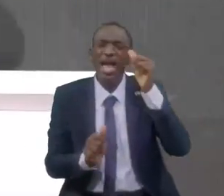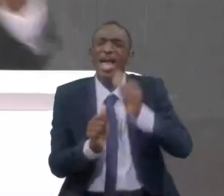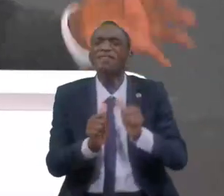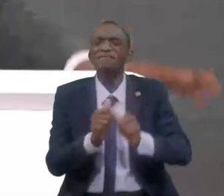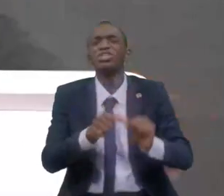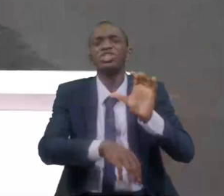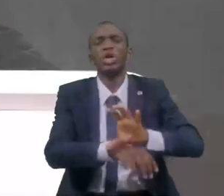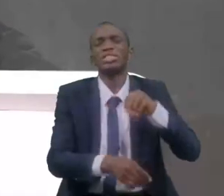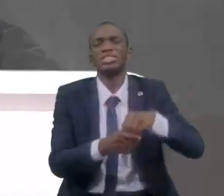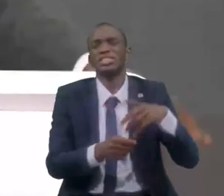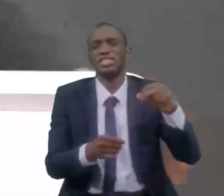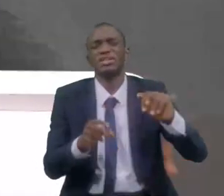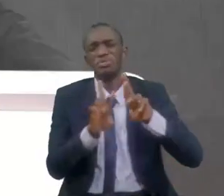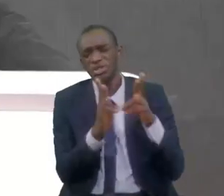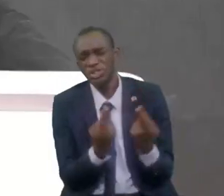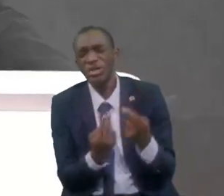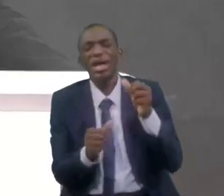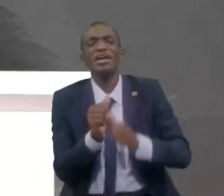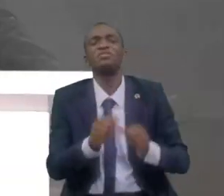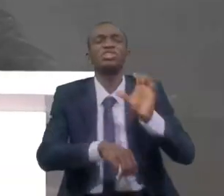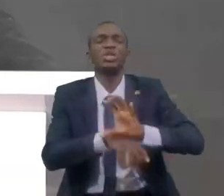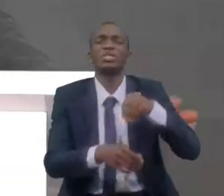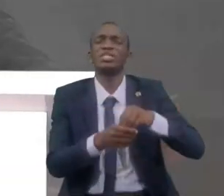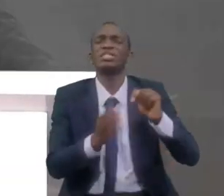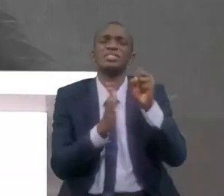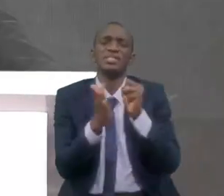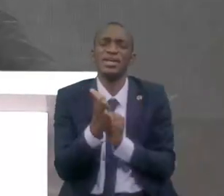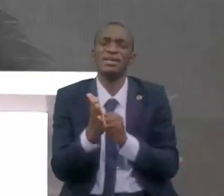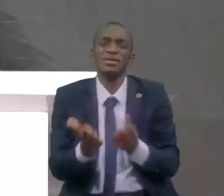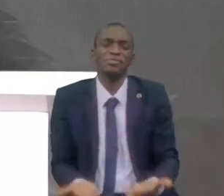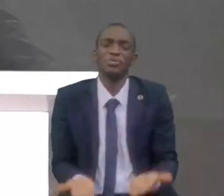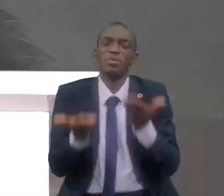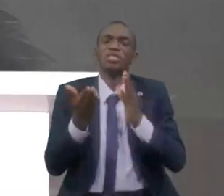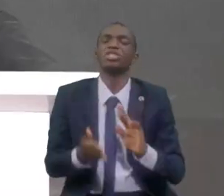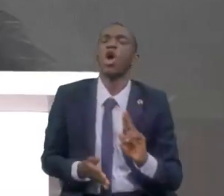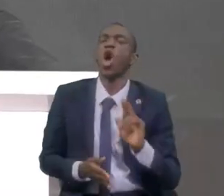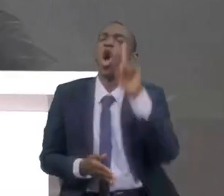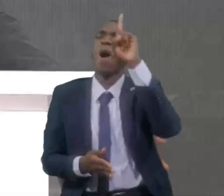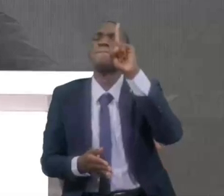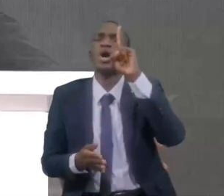les provinces, dans les régions, dans les états, suscite